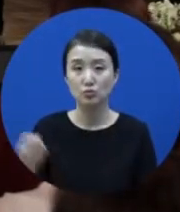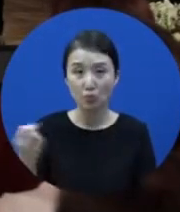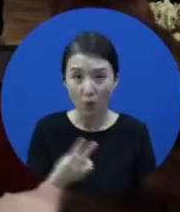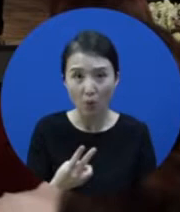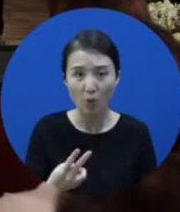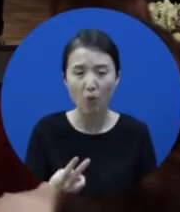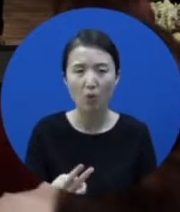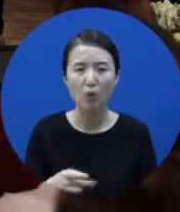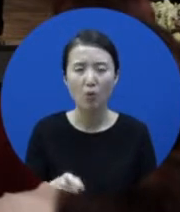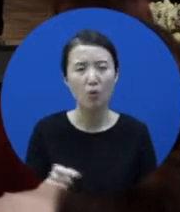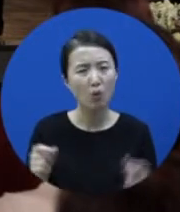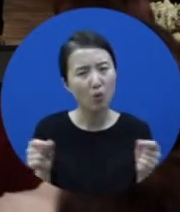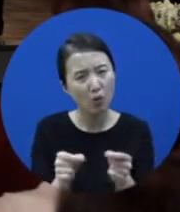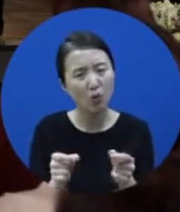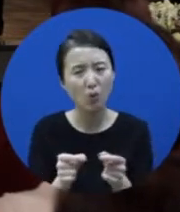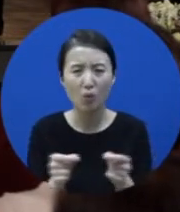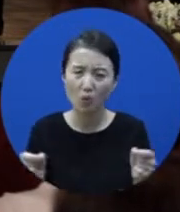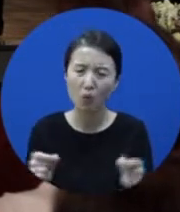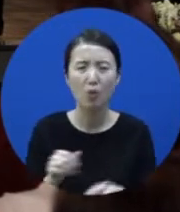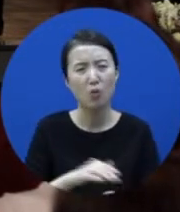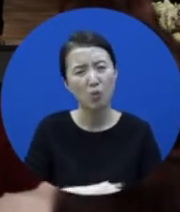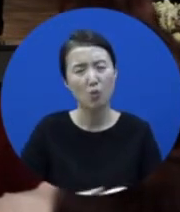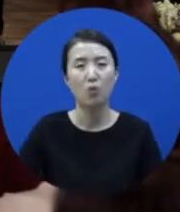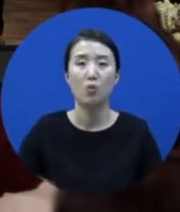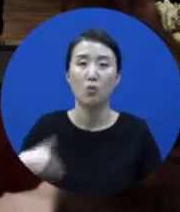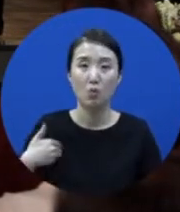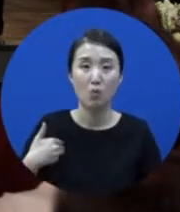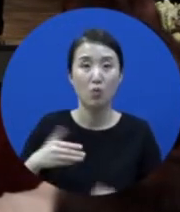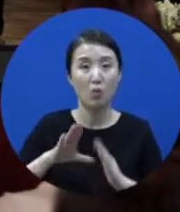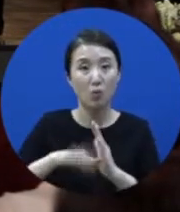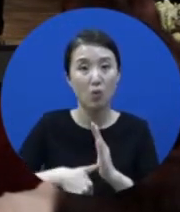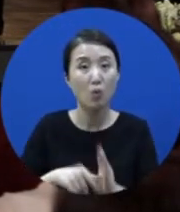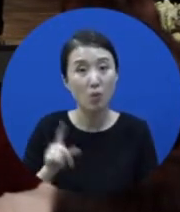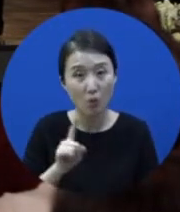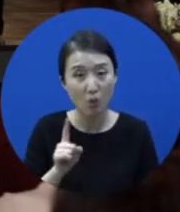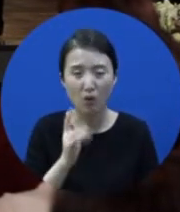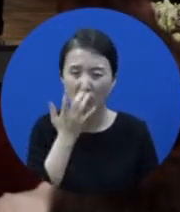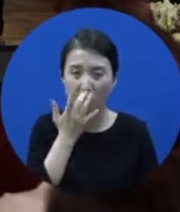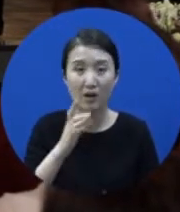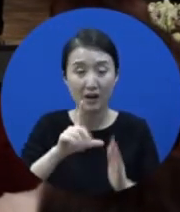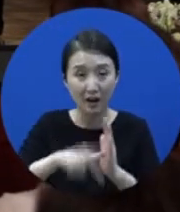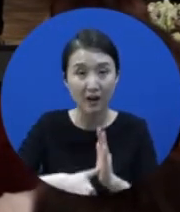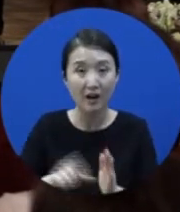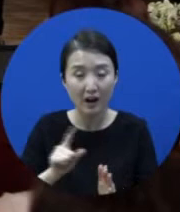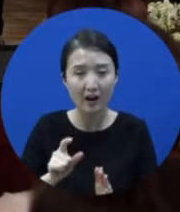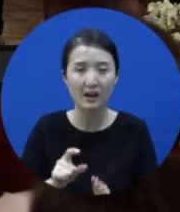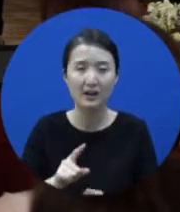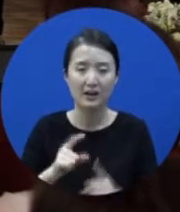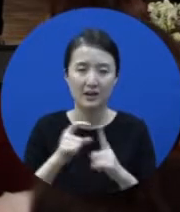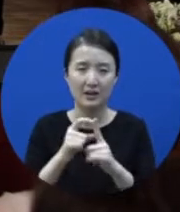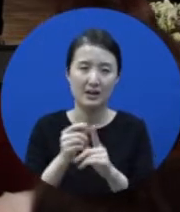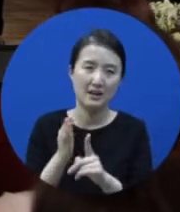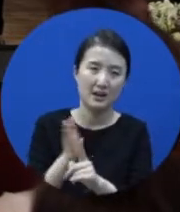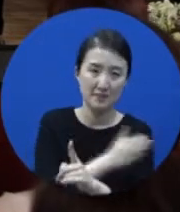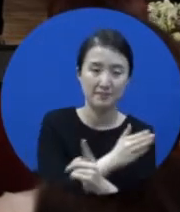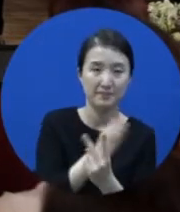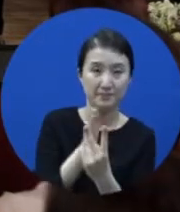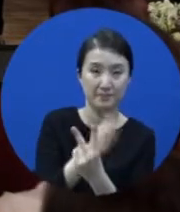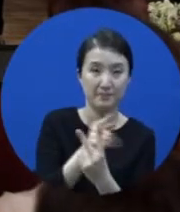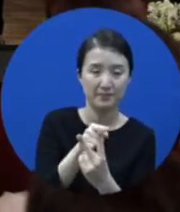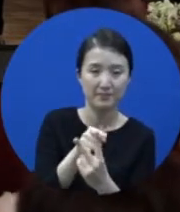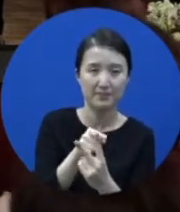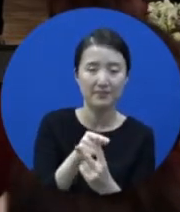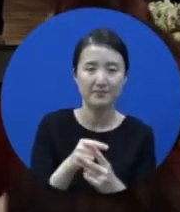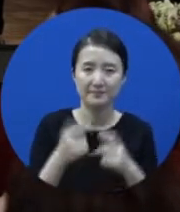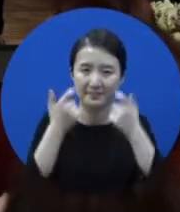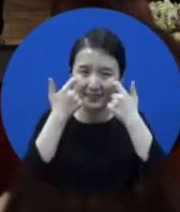모르시잖아요. 이게 장음인지 단음인지. 그럴 때는요, 이것도 저것도 잘 모르겠다 할 때는 아음절을 명확하게 발음하시는 거예요. 그래서 제가